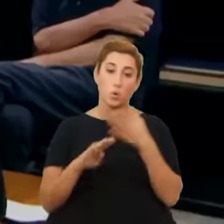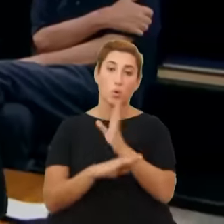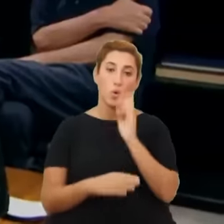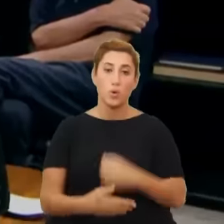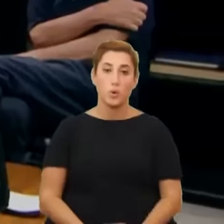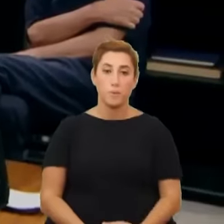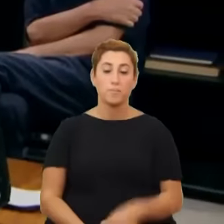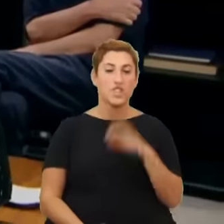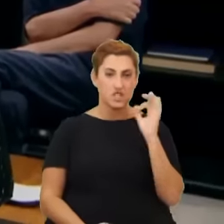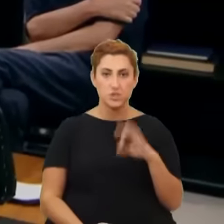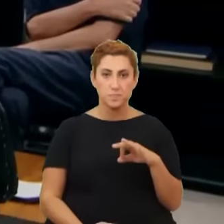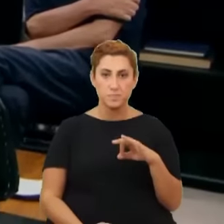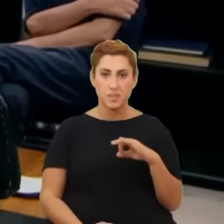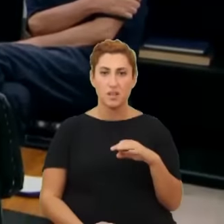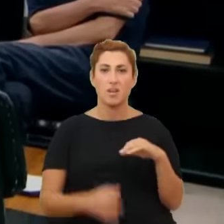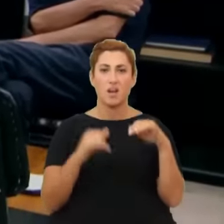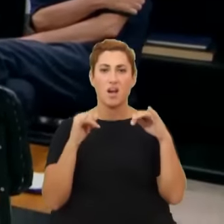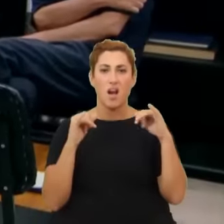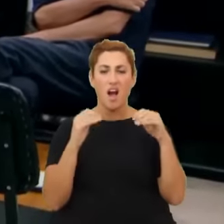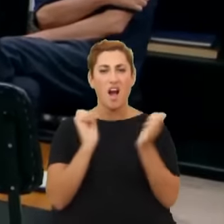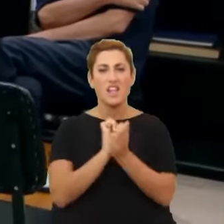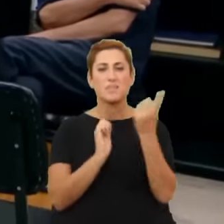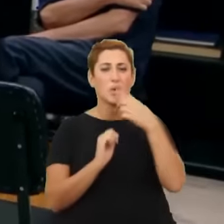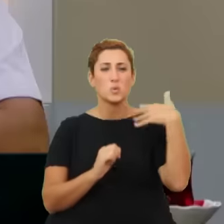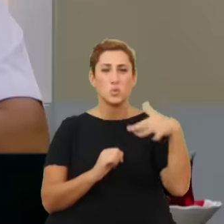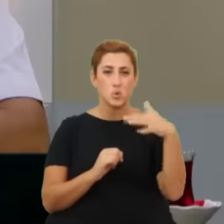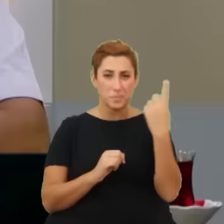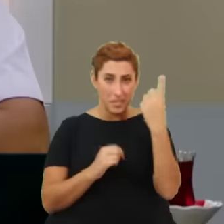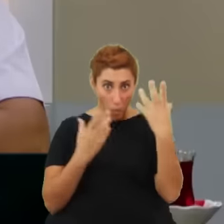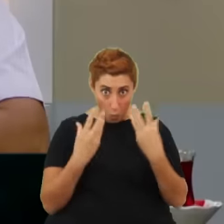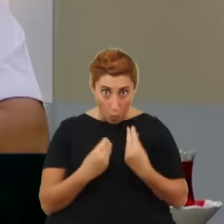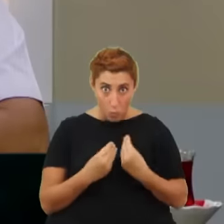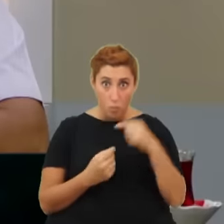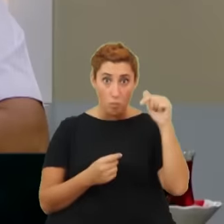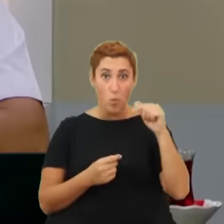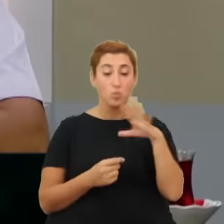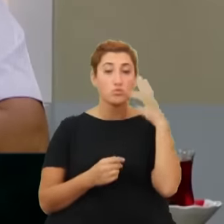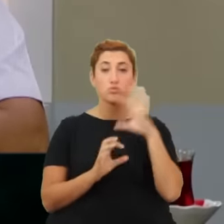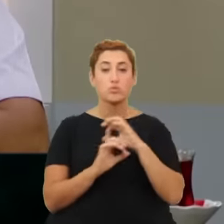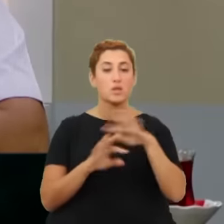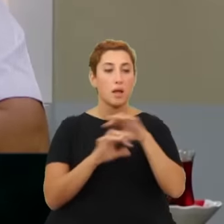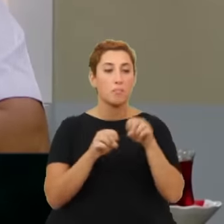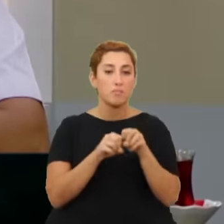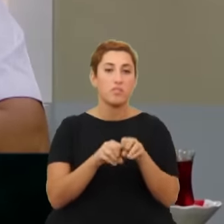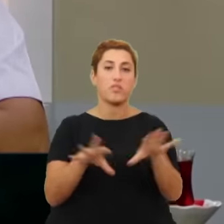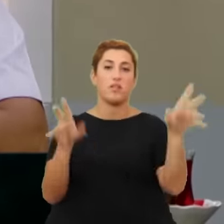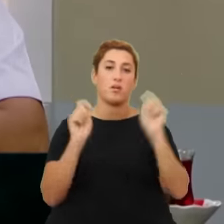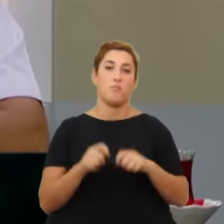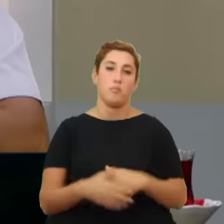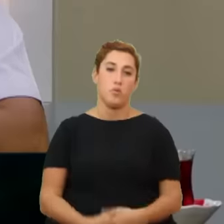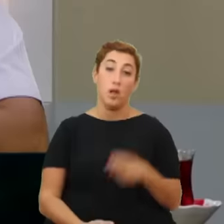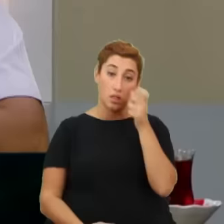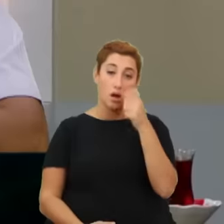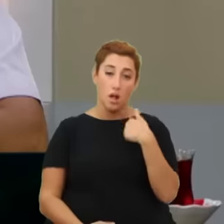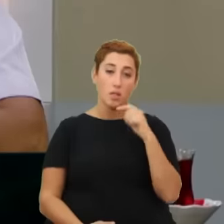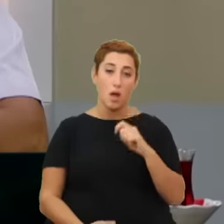doğru. Şimdi ailede bir tane çürük oldu mu o mutsuzluk her yere sirayet ediyor ya.